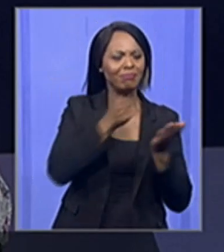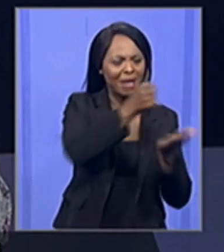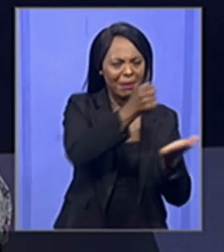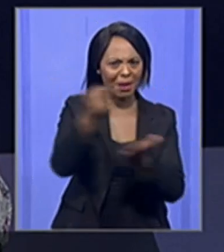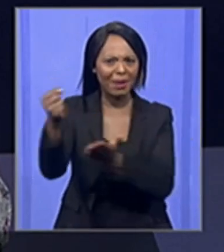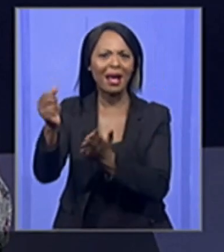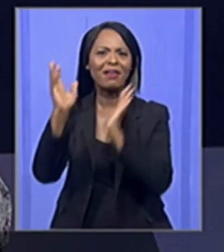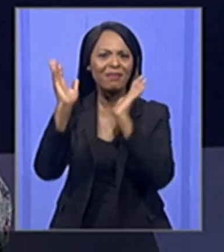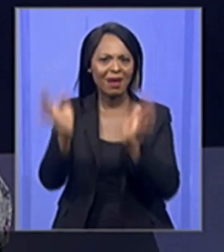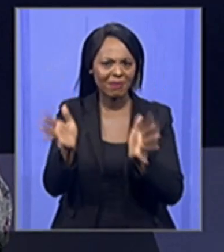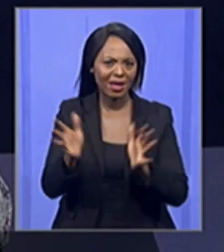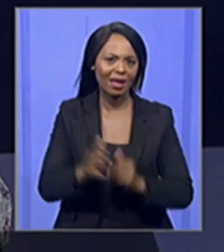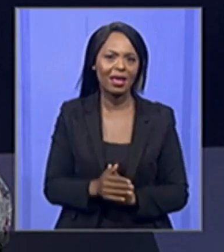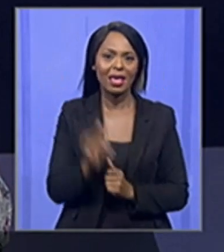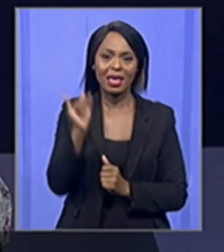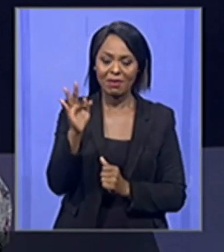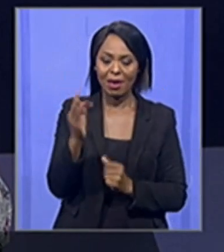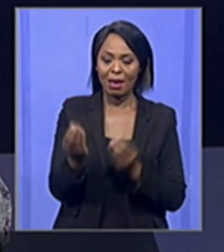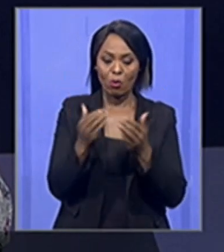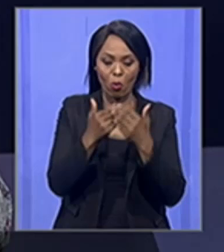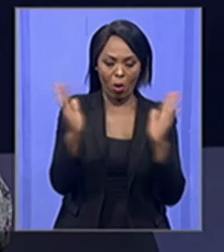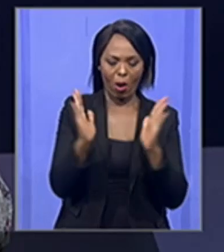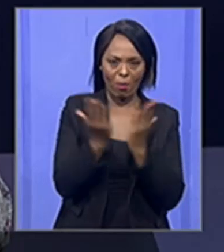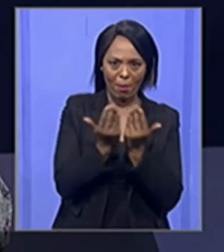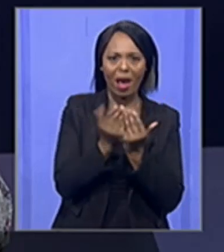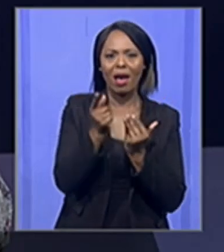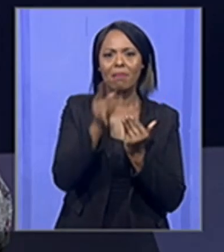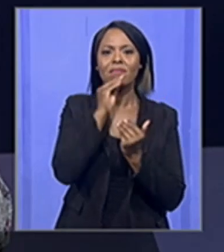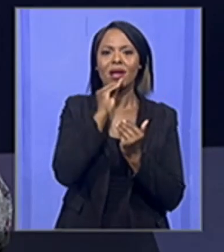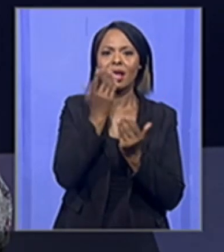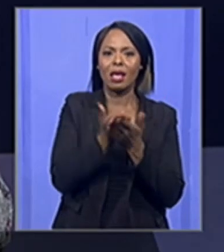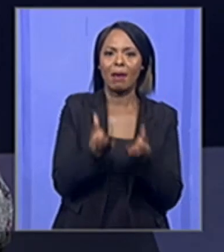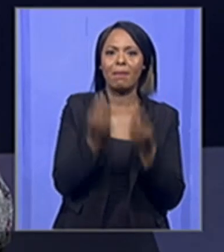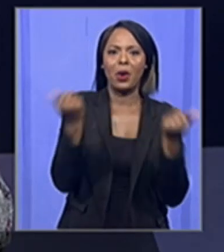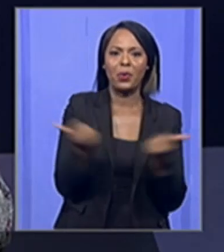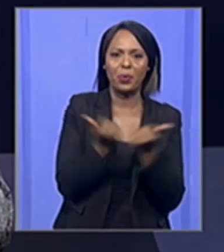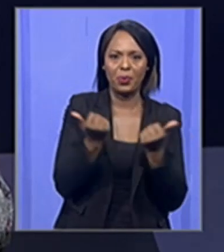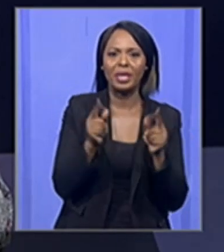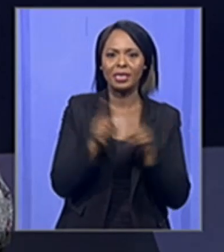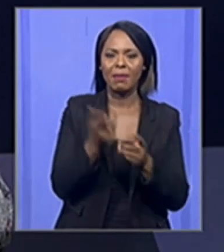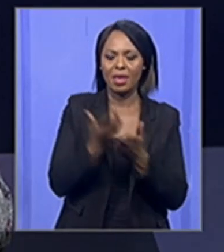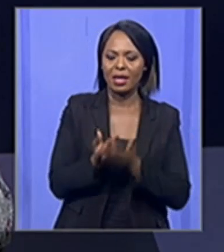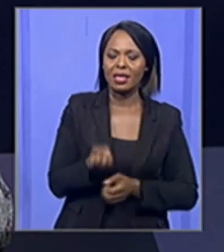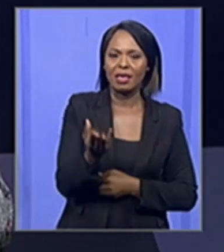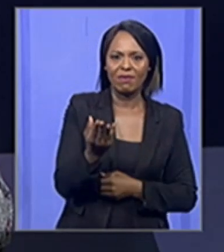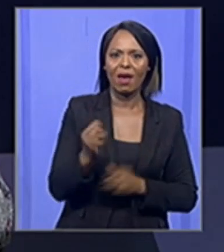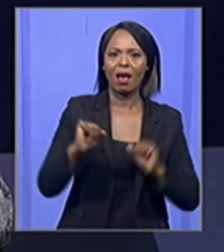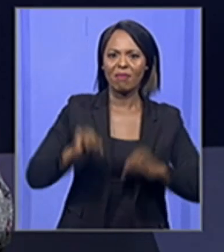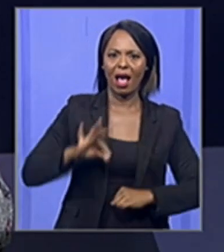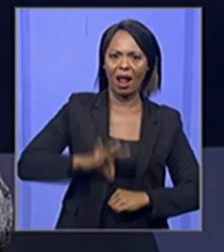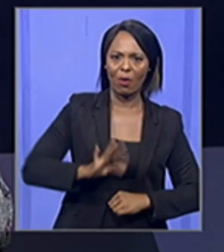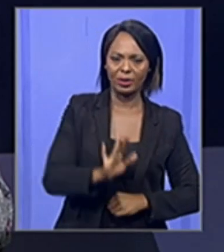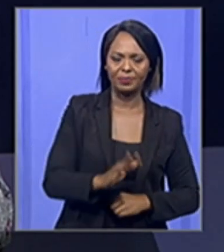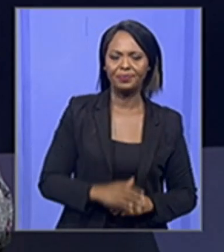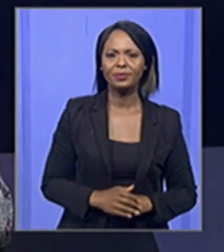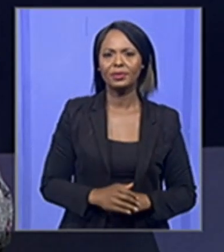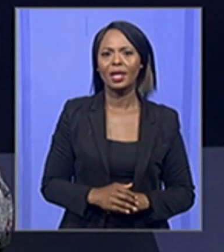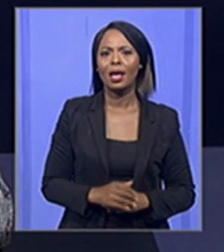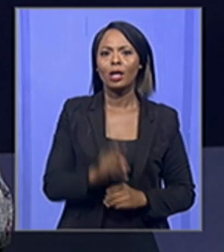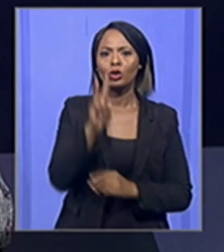fitlha pele re ka thoma go fana ka di-allowances tša rena. Ka mokgwa le tlhalositšeng re rometše